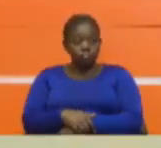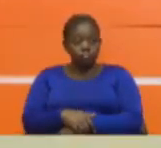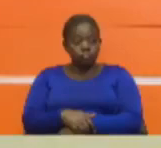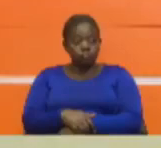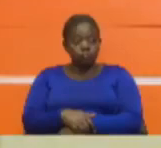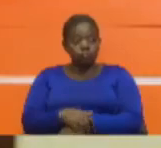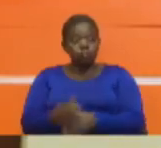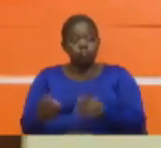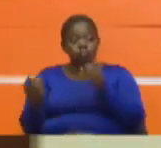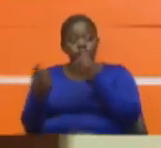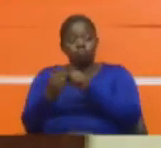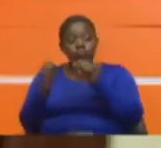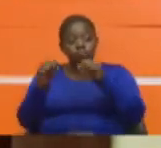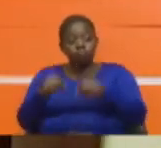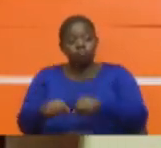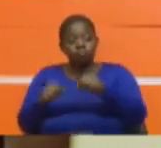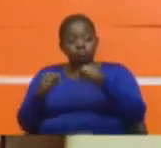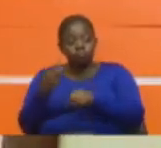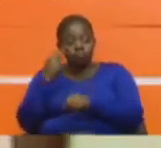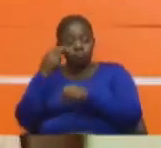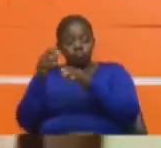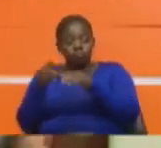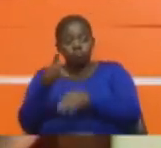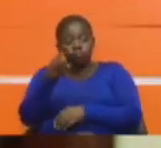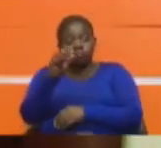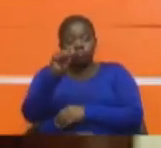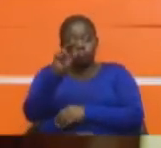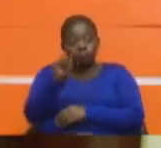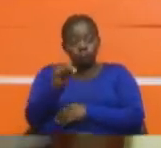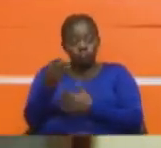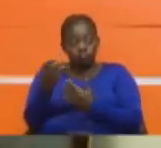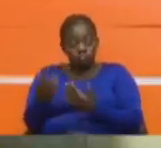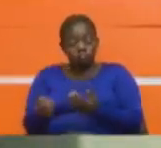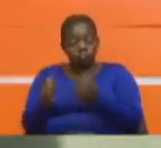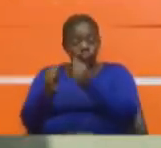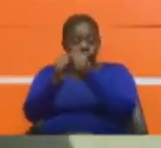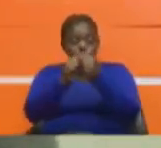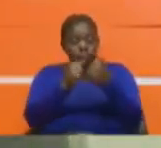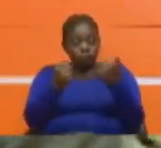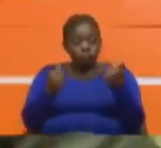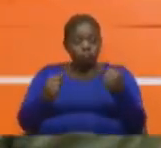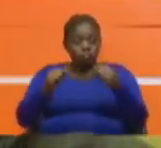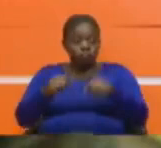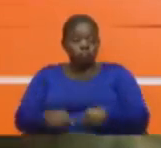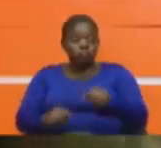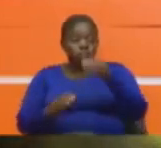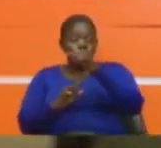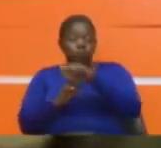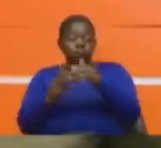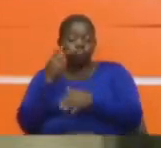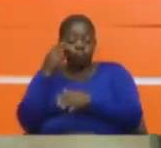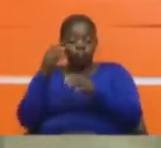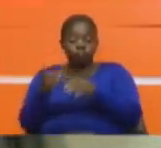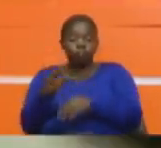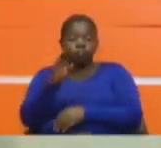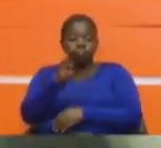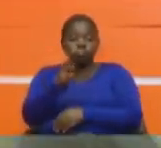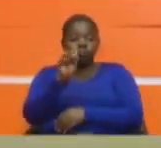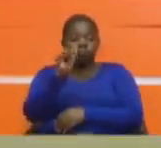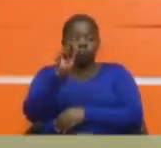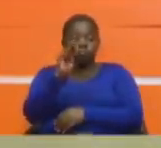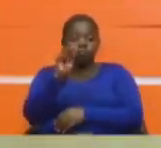wano wasinkani da kulia Vision Group Don Innocent wanyamanga badu wa mom no mkunga nyoku ndiko Vision Group Babura